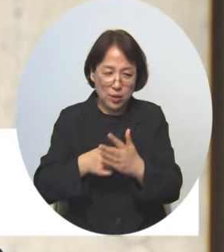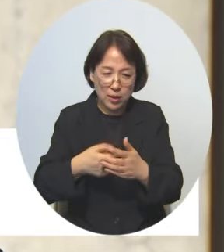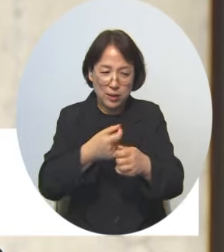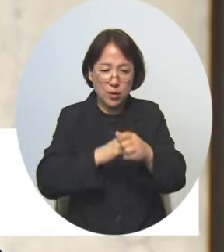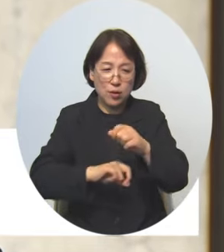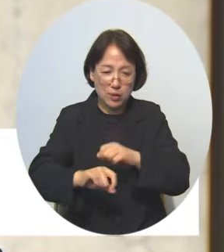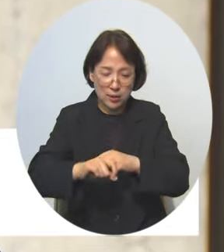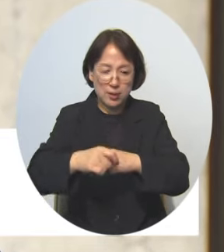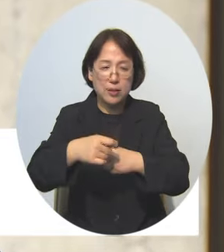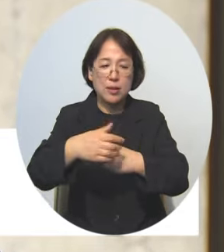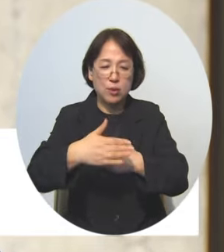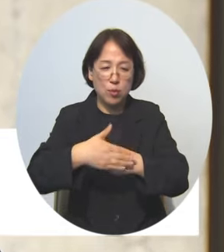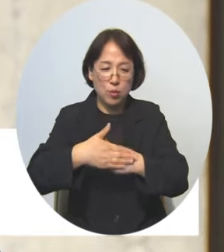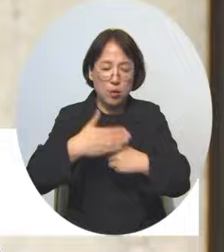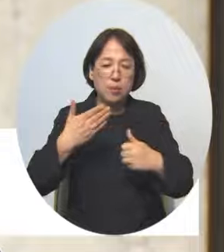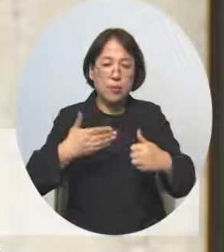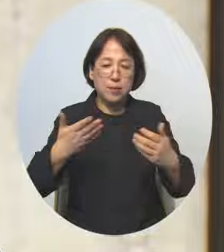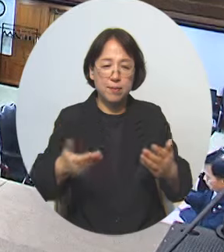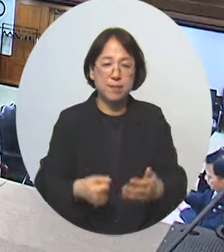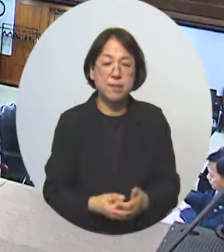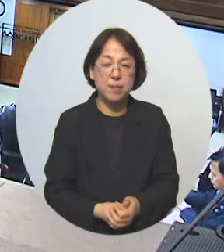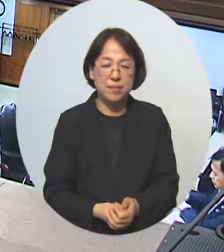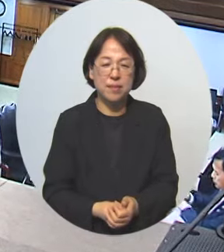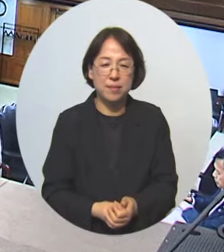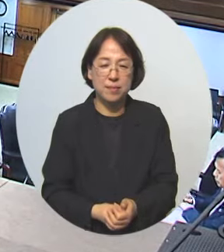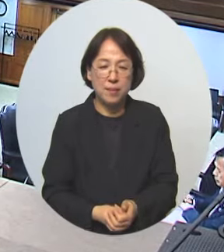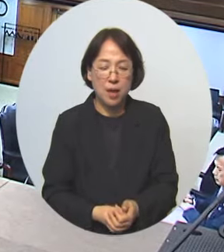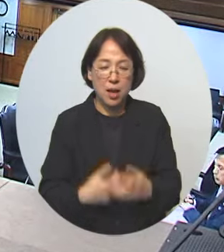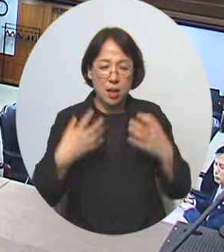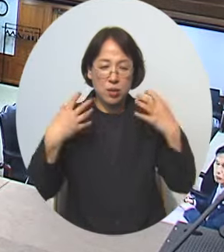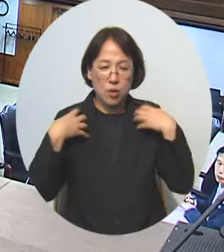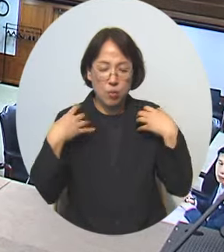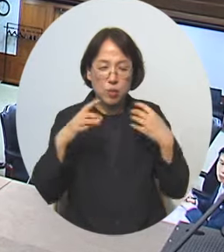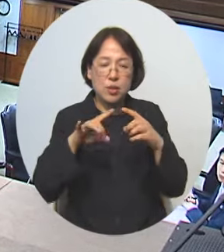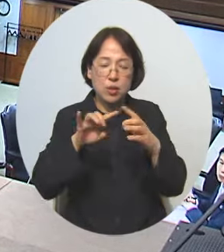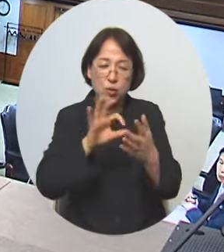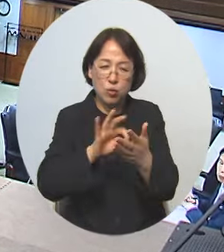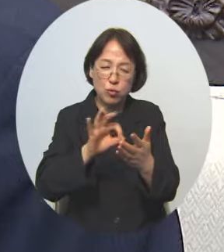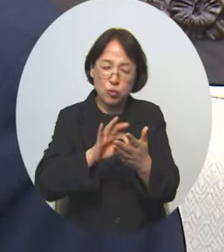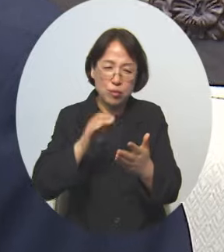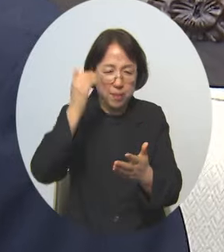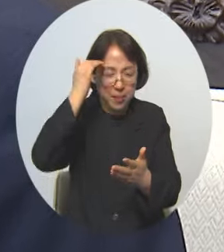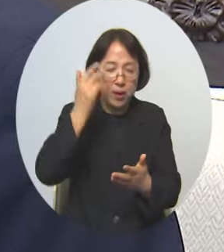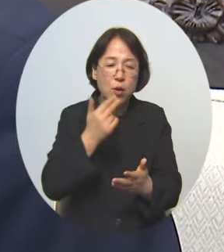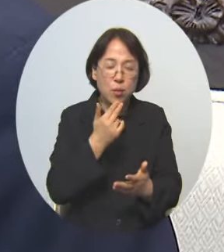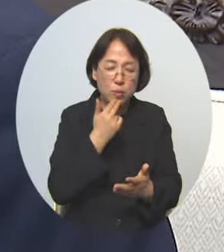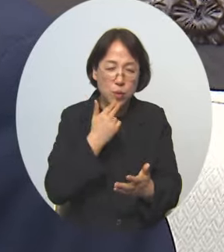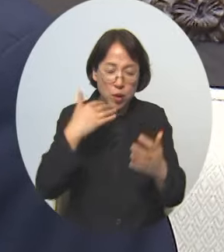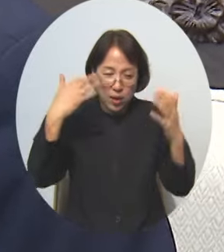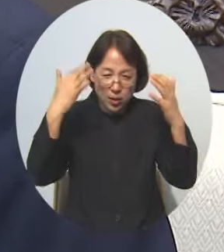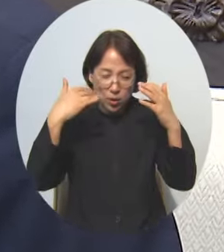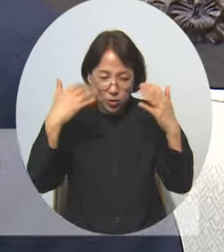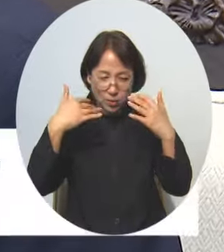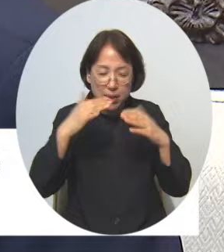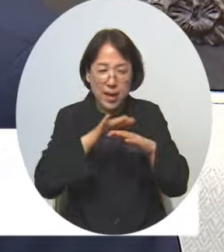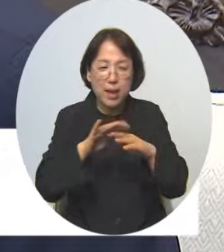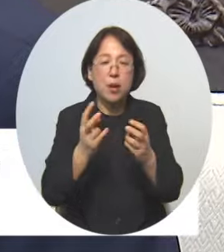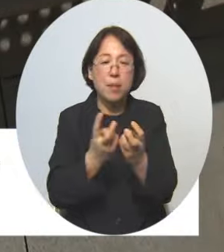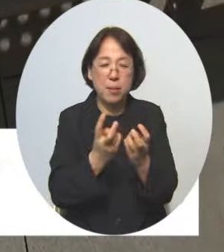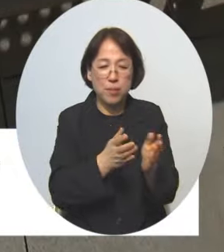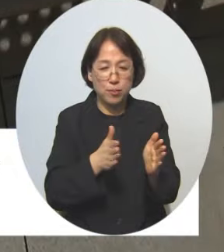전략에 적극적인 협조를 당부드립니다. 정부는 전력 수급에 지장이 없도록 여름철 전력 수급 대책을